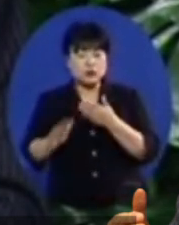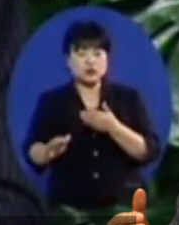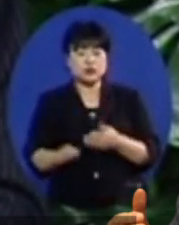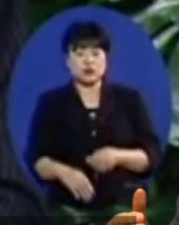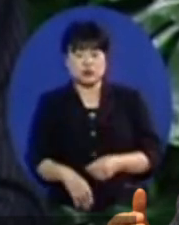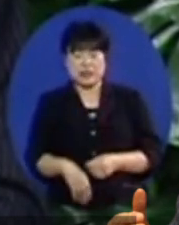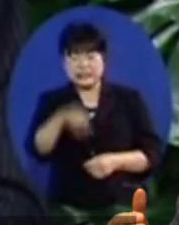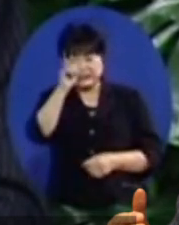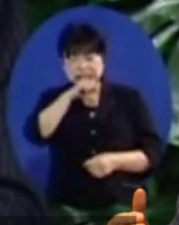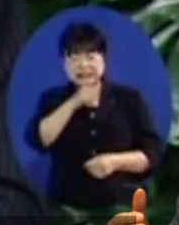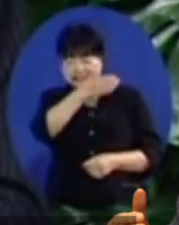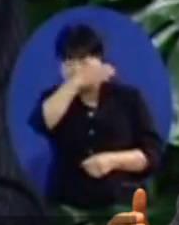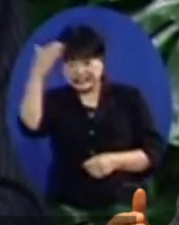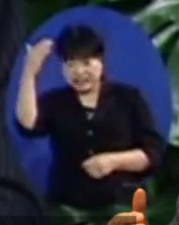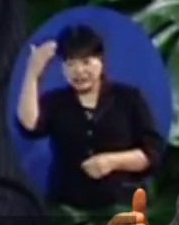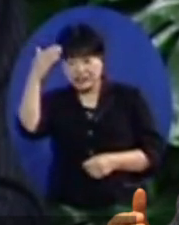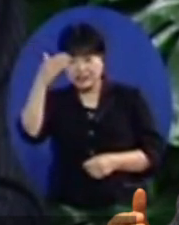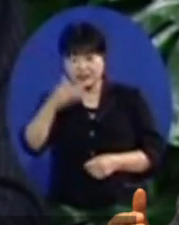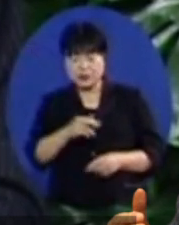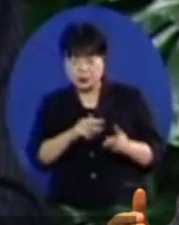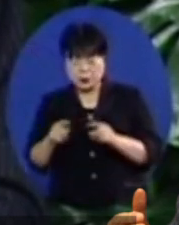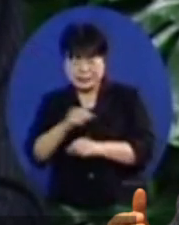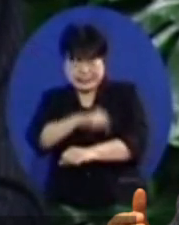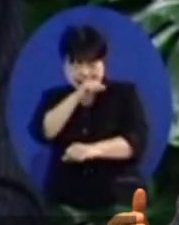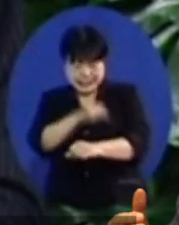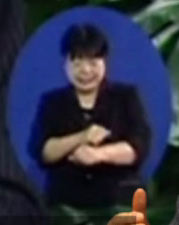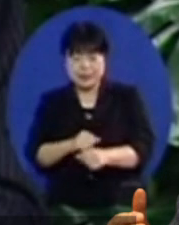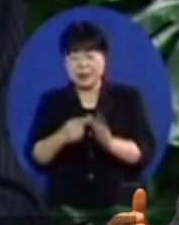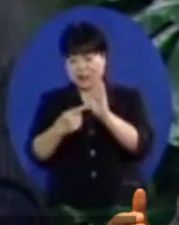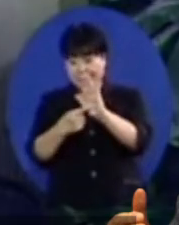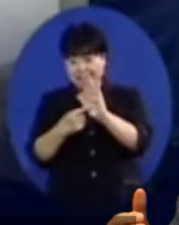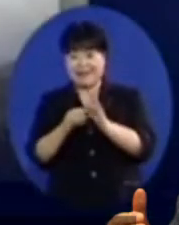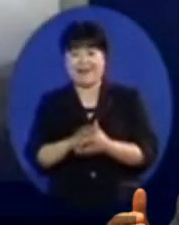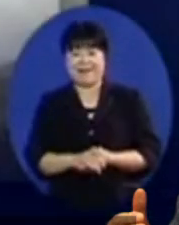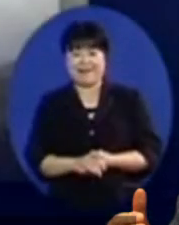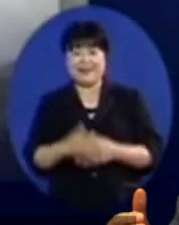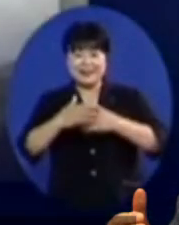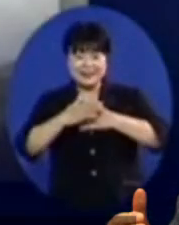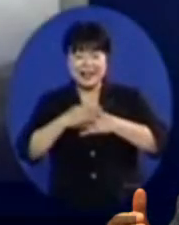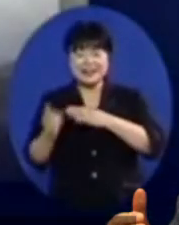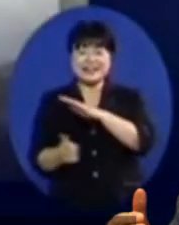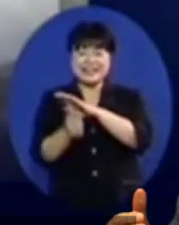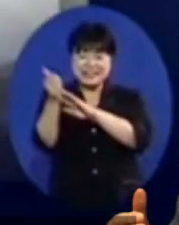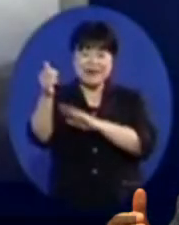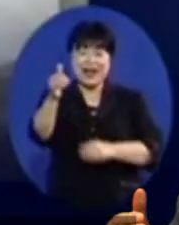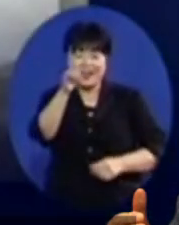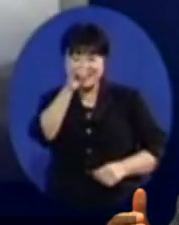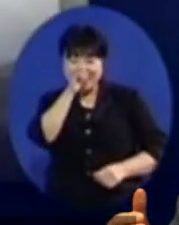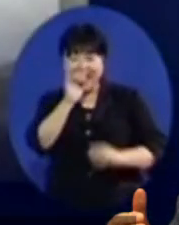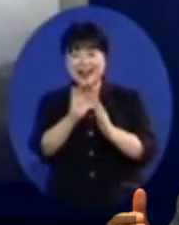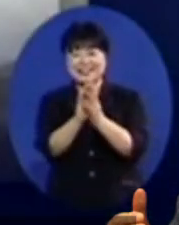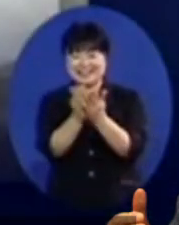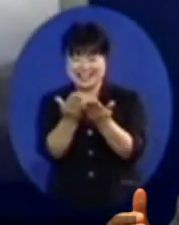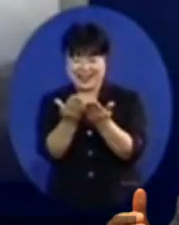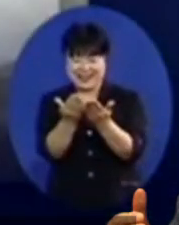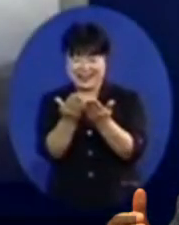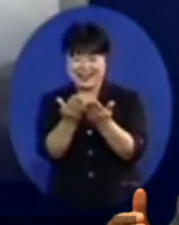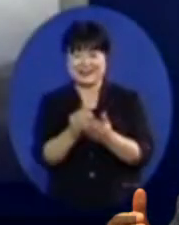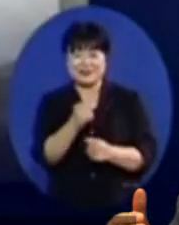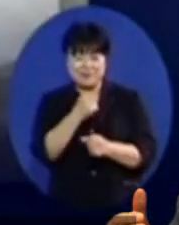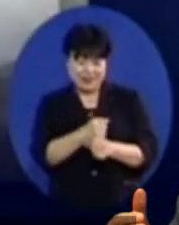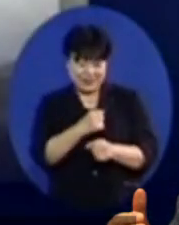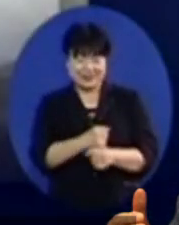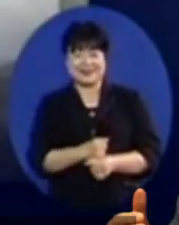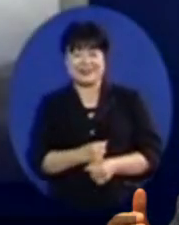청년의 이야기를 소개한 책이 있습니다. 제프 앤더슨은 나는 희망이다 이 제목으로 책을